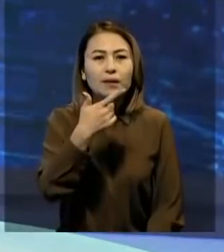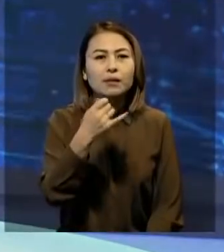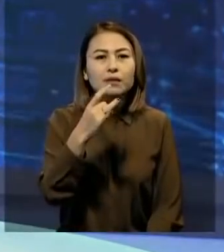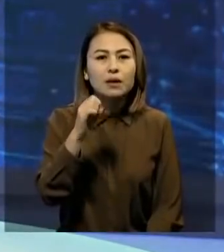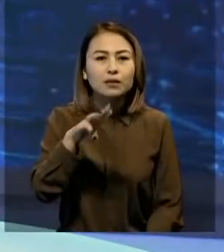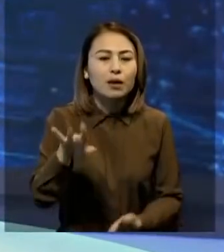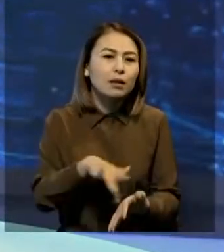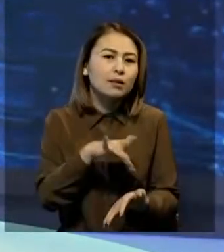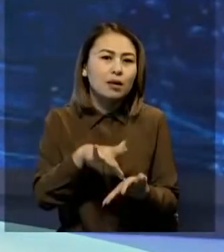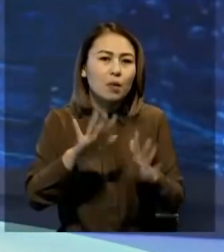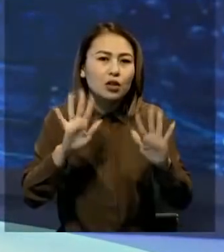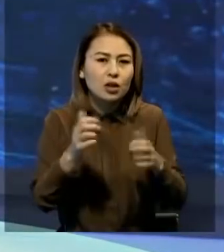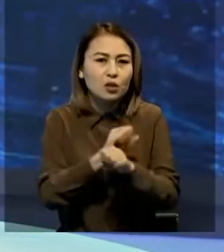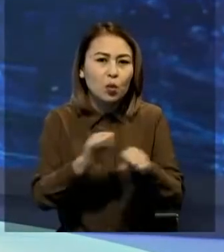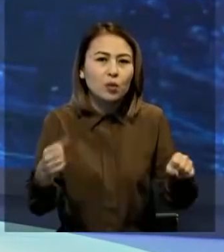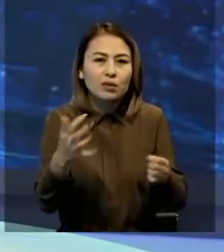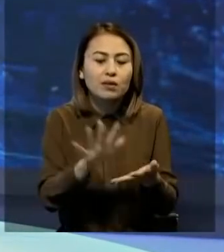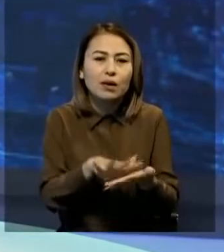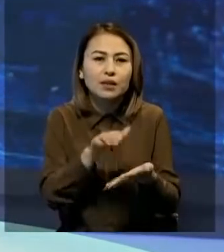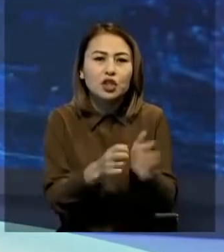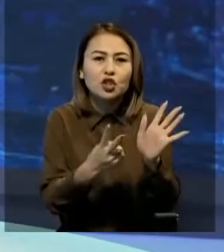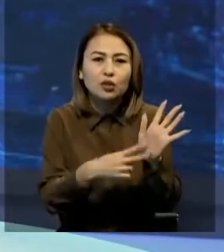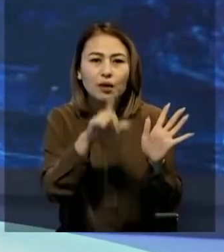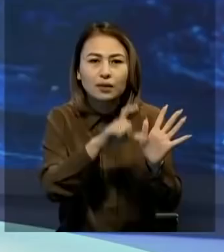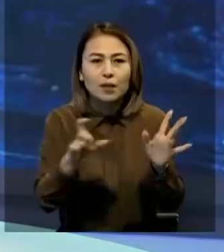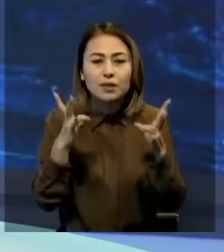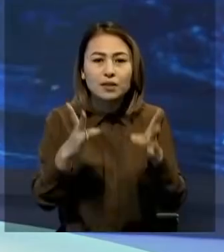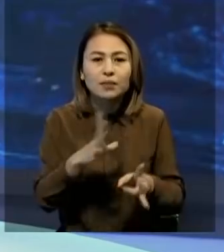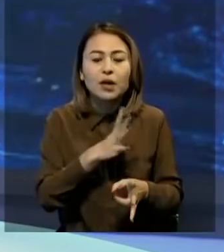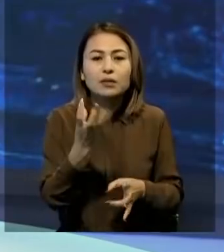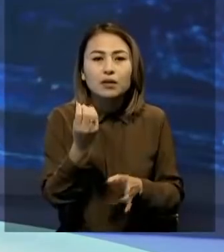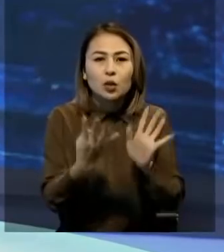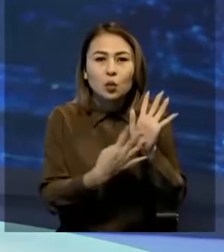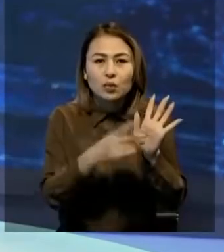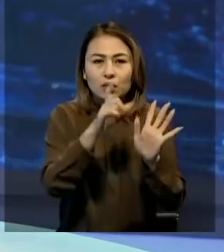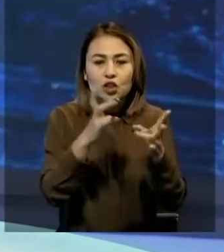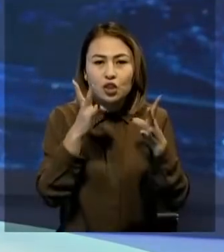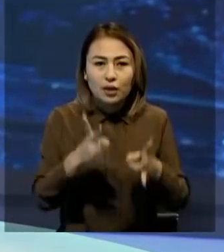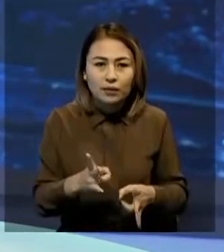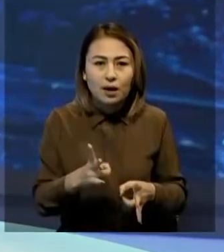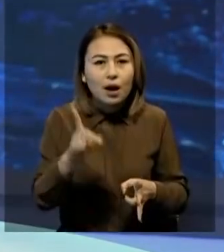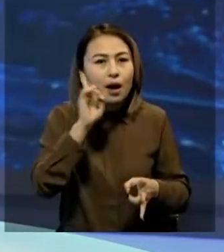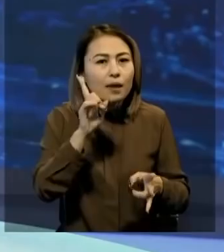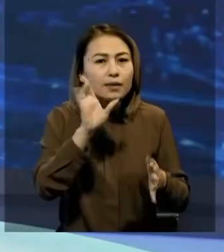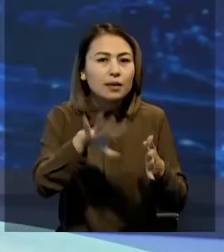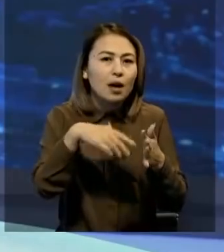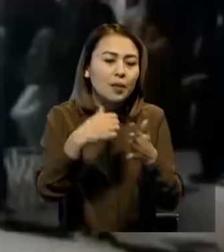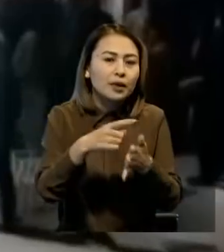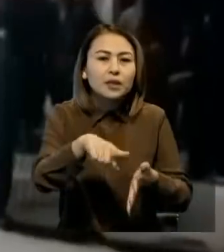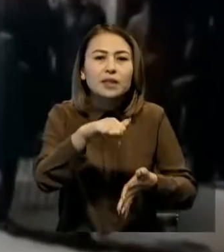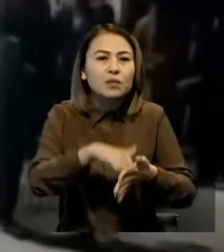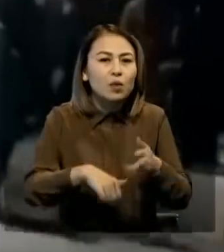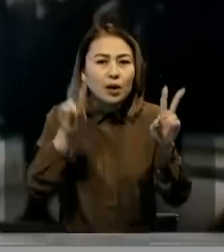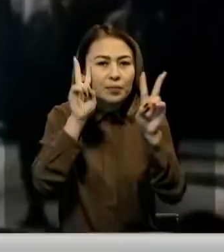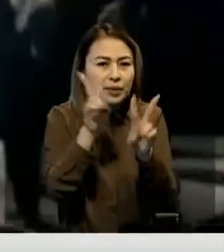Ауғанстанның Герат қаласында алапат жарылыс болды. Оның салдарынан 7 адам қаза тапты, тағы 9 кісі жарақат алды. Әзірге апатқа